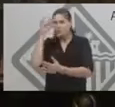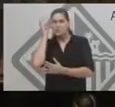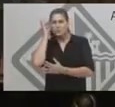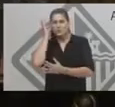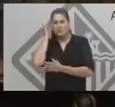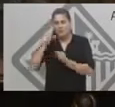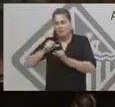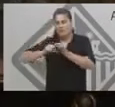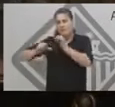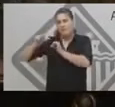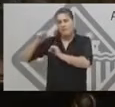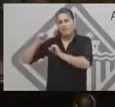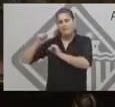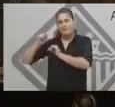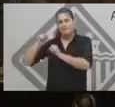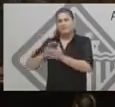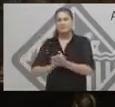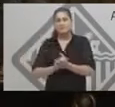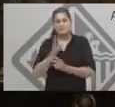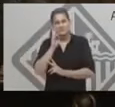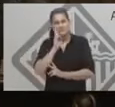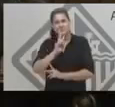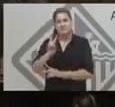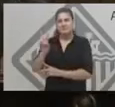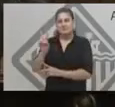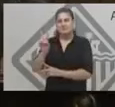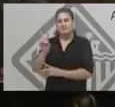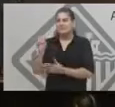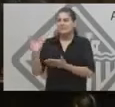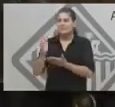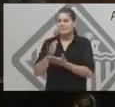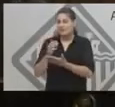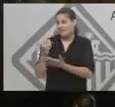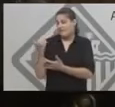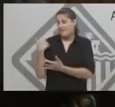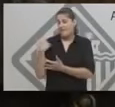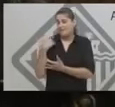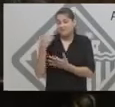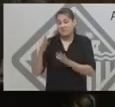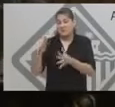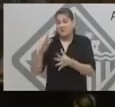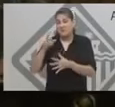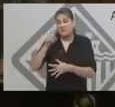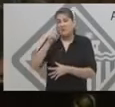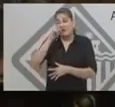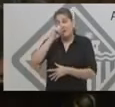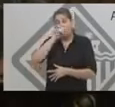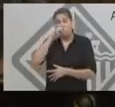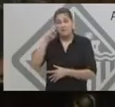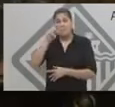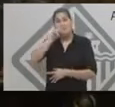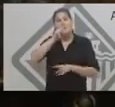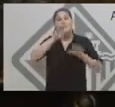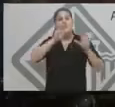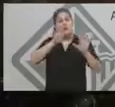ens han precedit. Mirau, tot just fa 100 anys, el 1907,